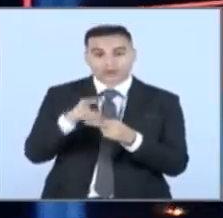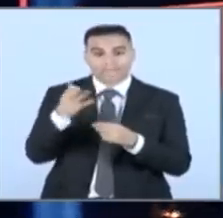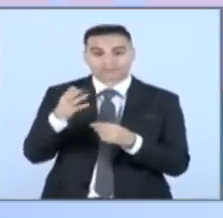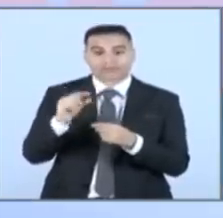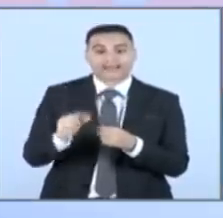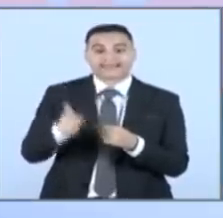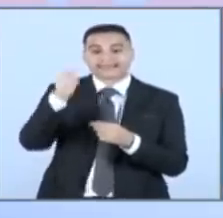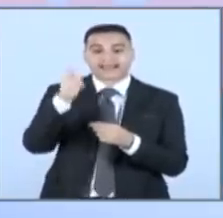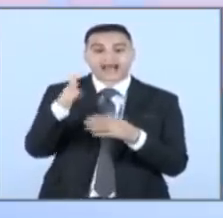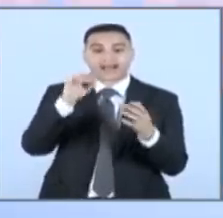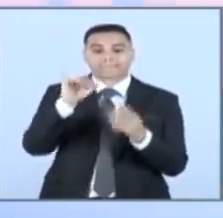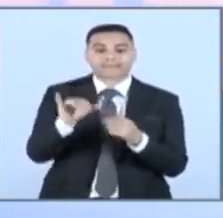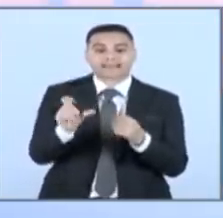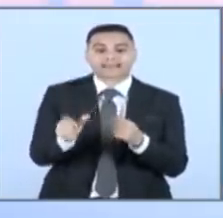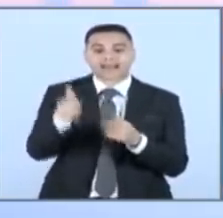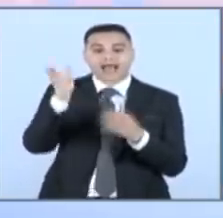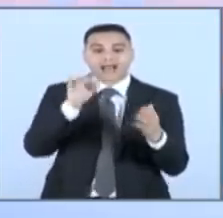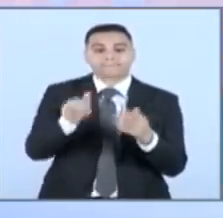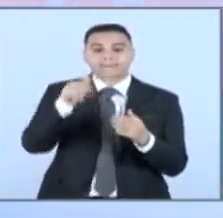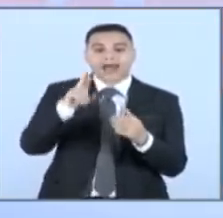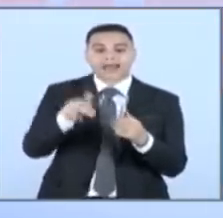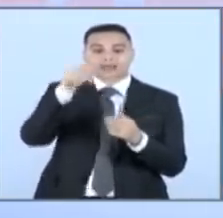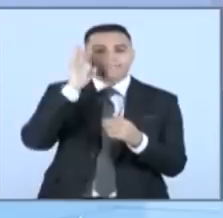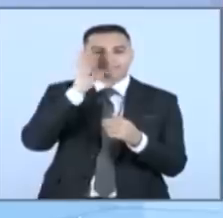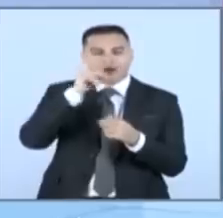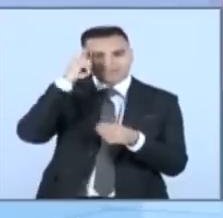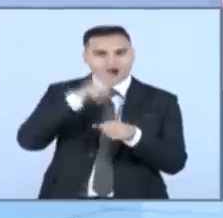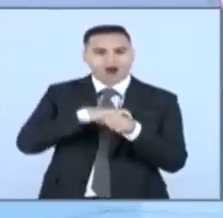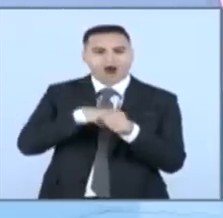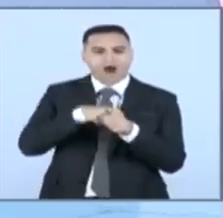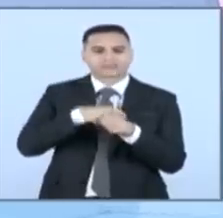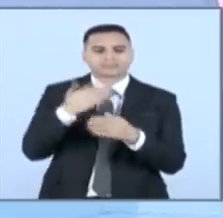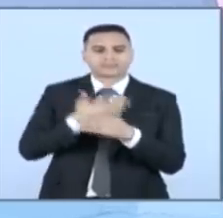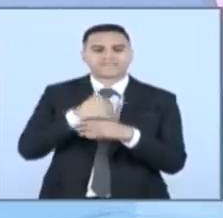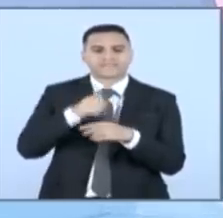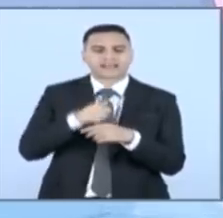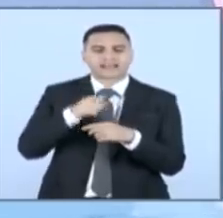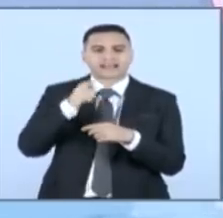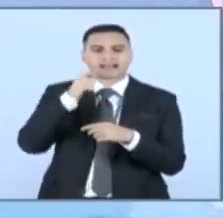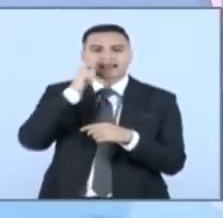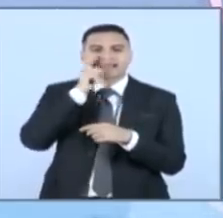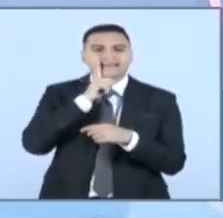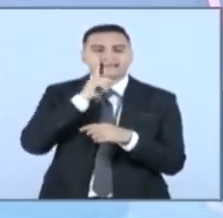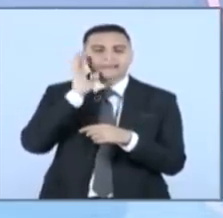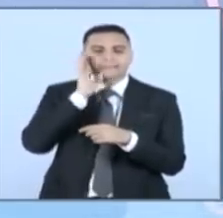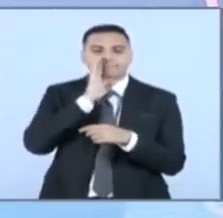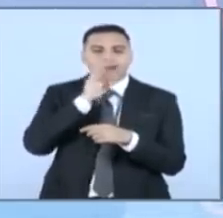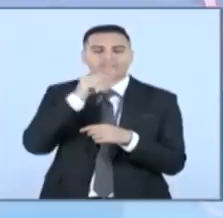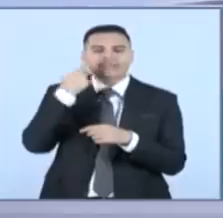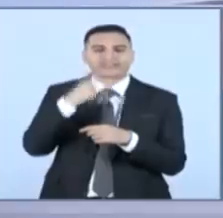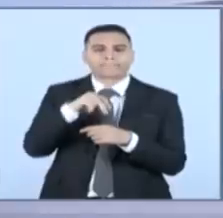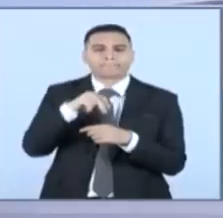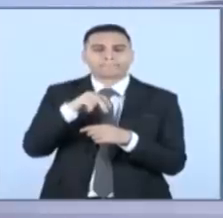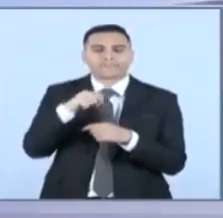داء ميناماتا هي متلازمة عصبية تنتج عن التسمم الشديد بأحد